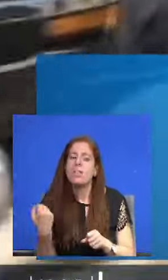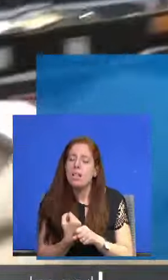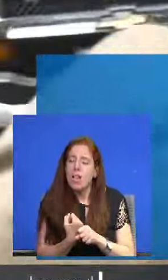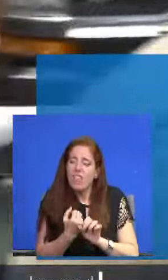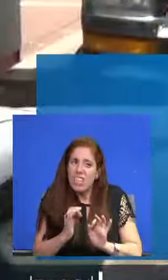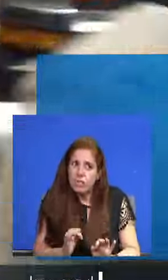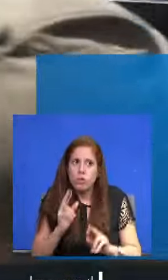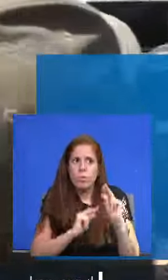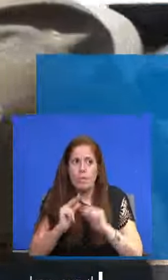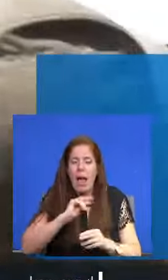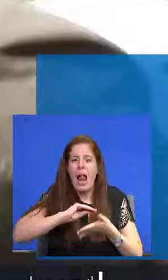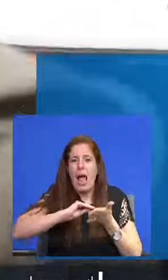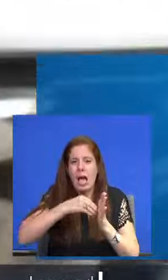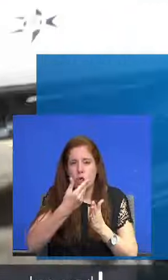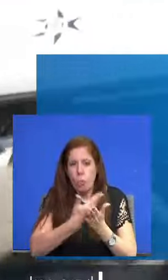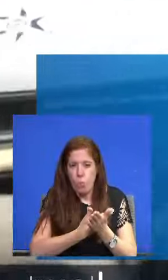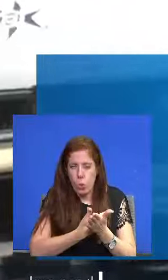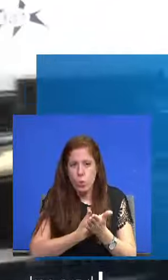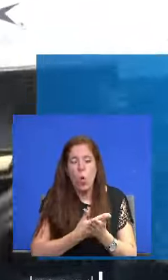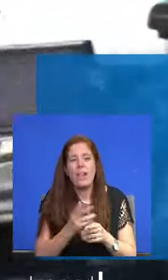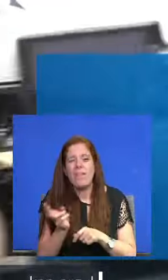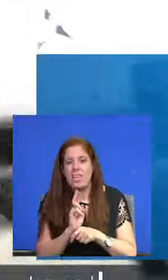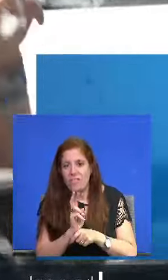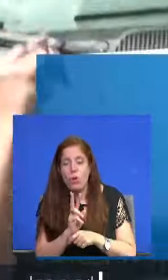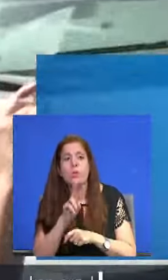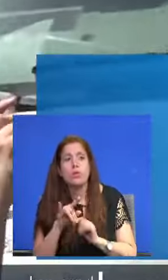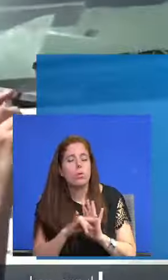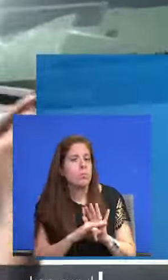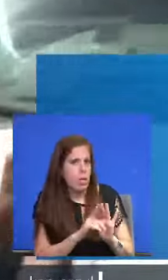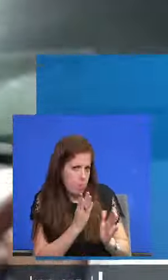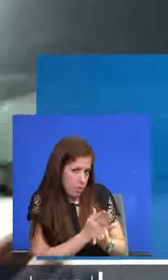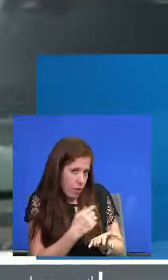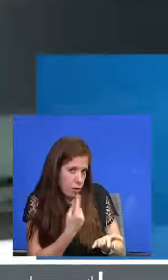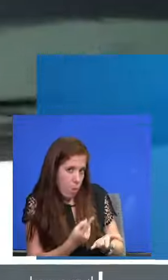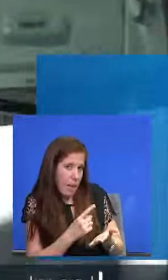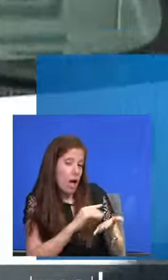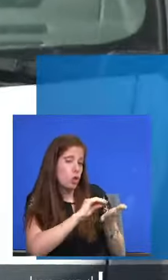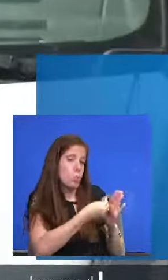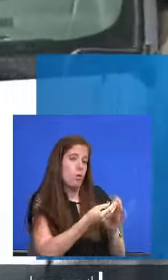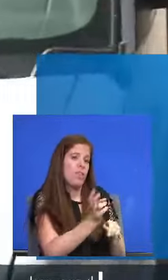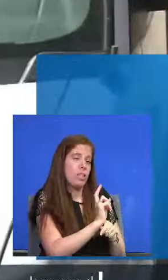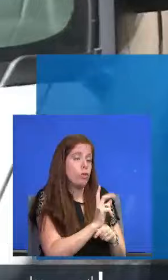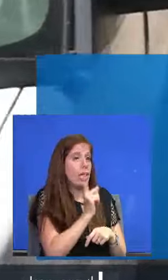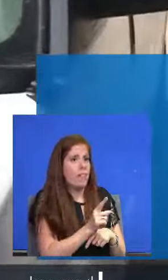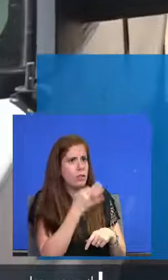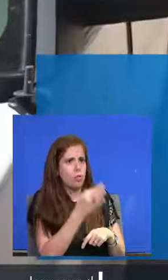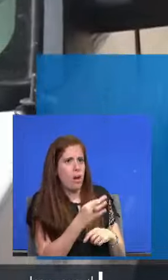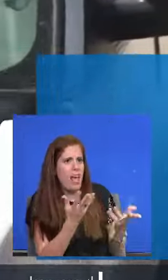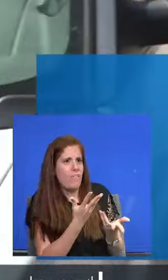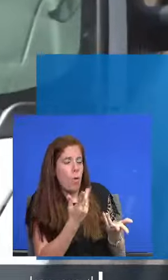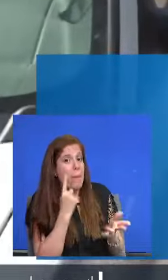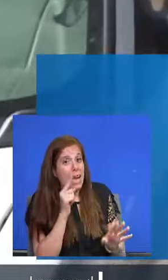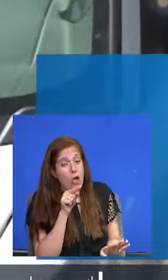על חשבוניות אפקטיביות. יש חוקים נוספים. אם כבר אתה אומר חשבוניות פיקטיביות והון שחור, אני חייבת לשאול איפה, בהנחה